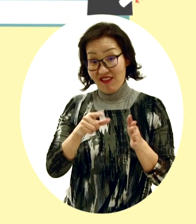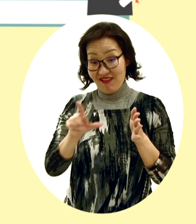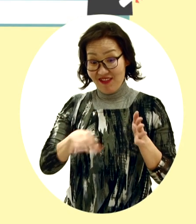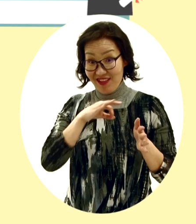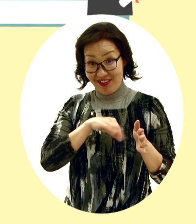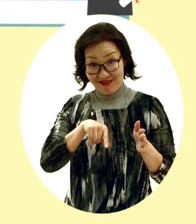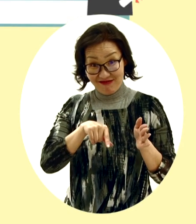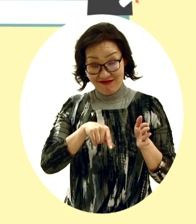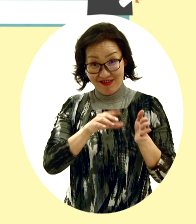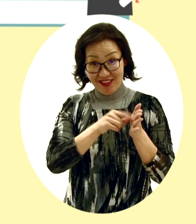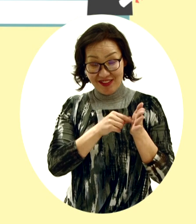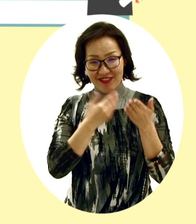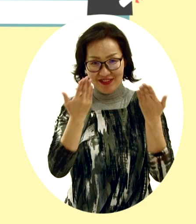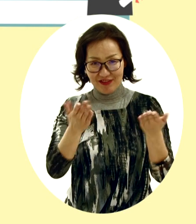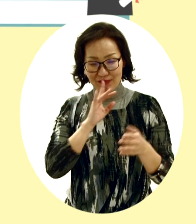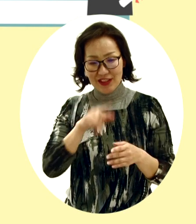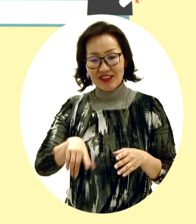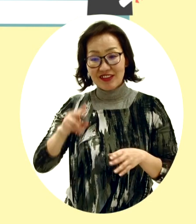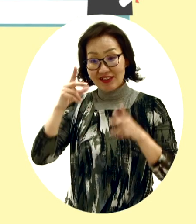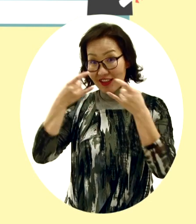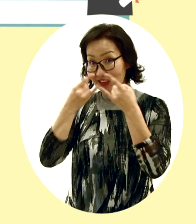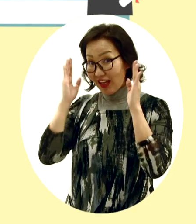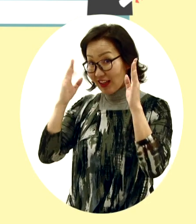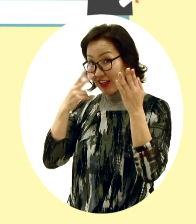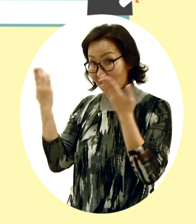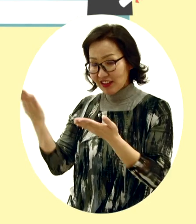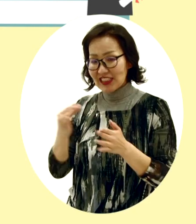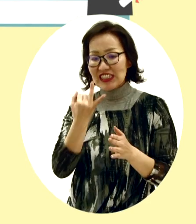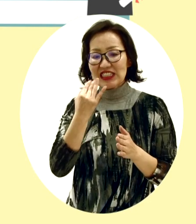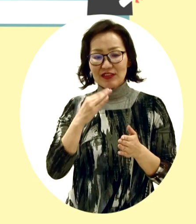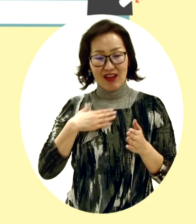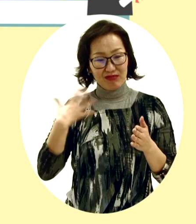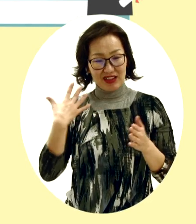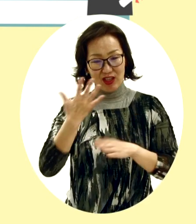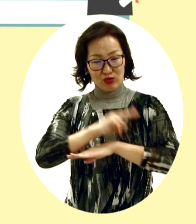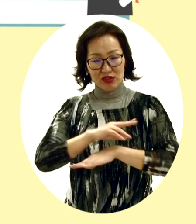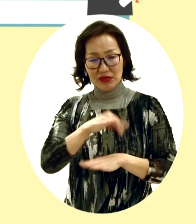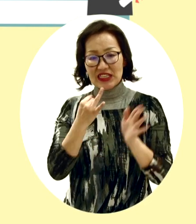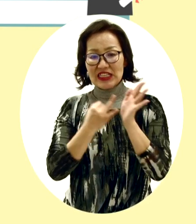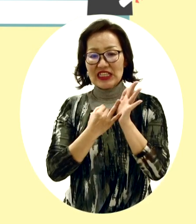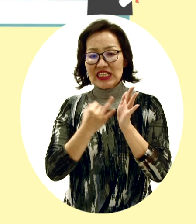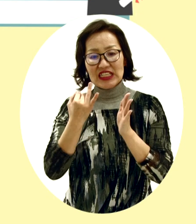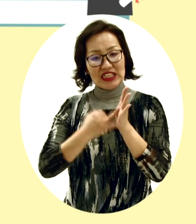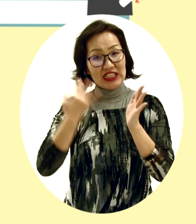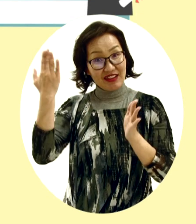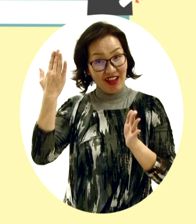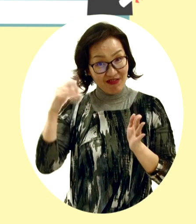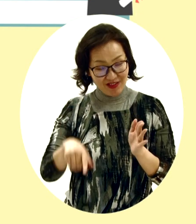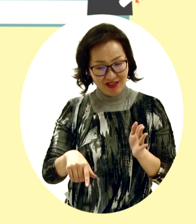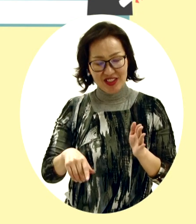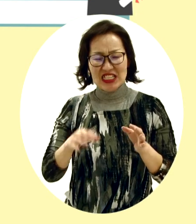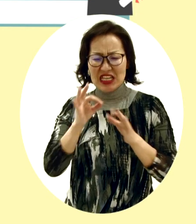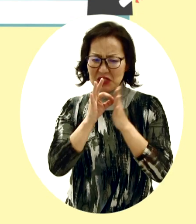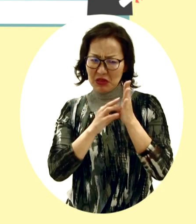За тэгээд дэлгэцэнд анхаарлаа хандуулаарай. 5 дугаар ангийн сурагчид бид илтгэл тавина, хэлэлцүүлэг хийнэ гэхээр их том зүйл